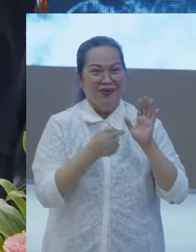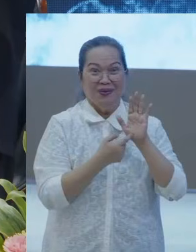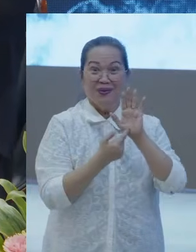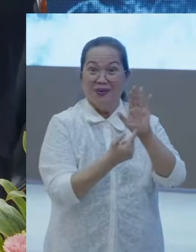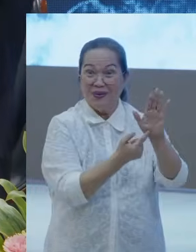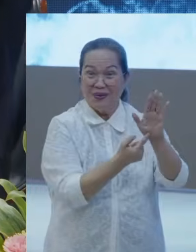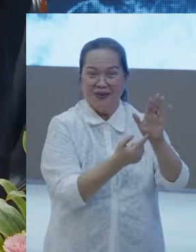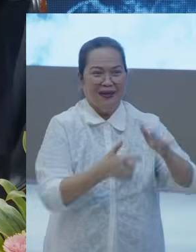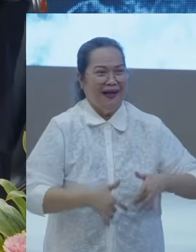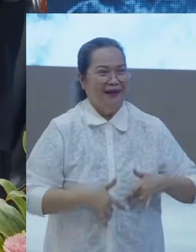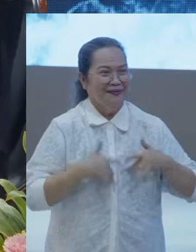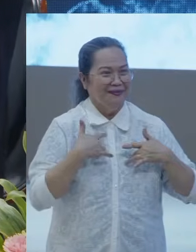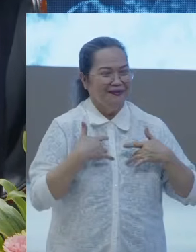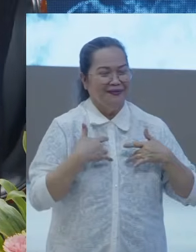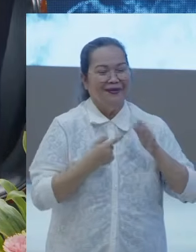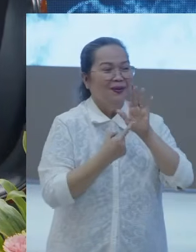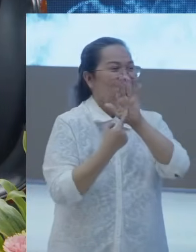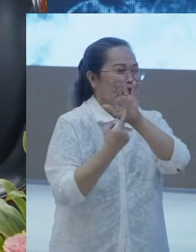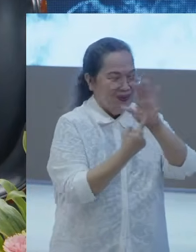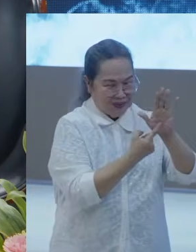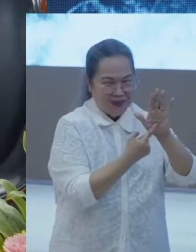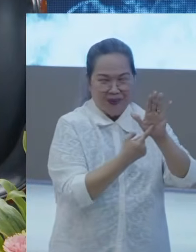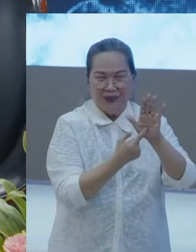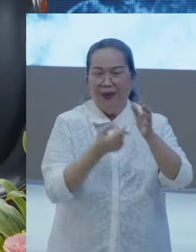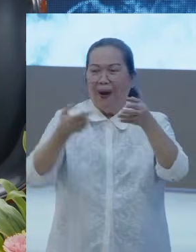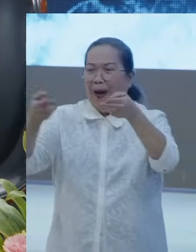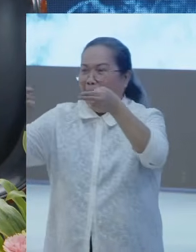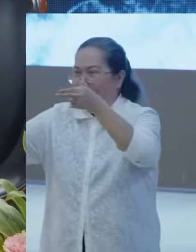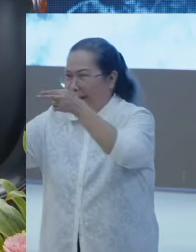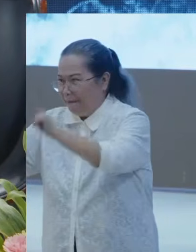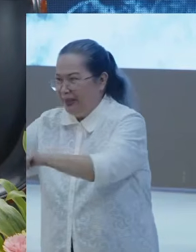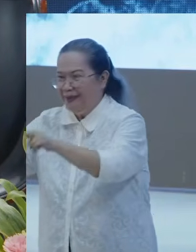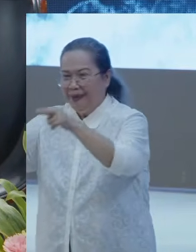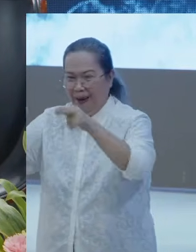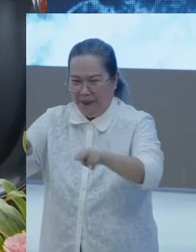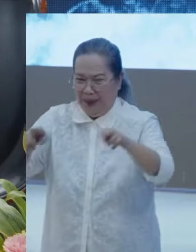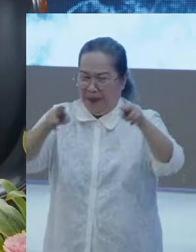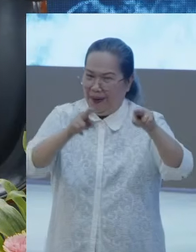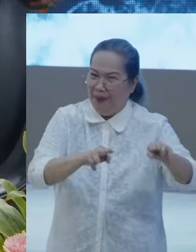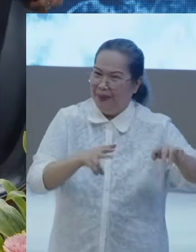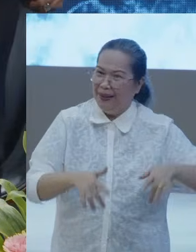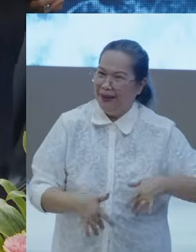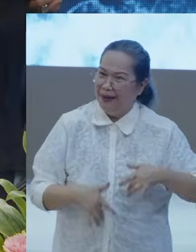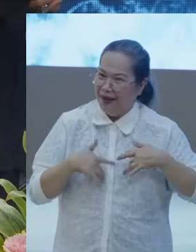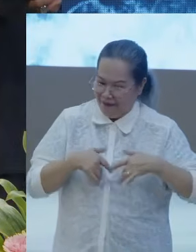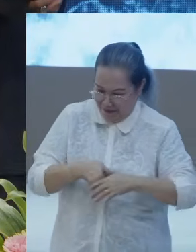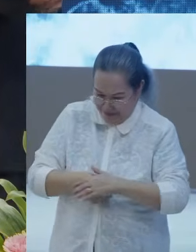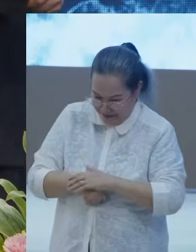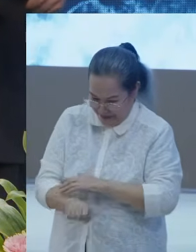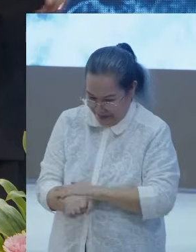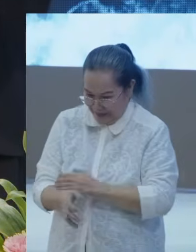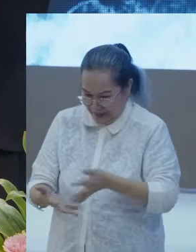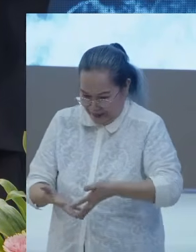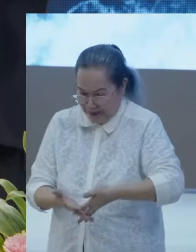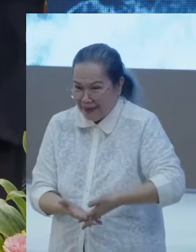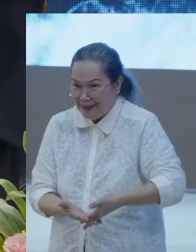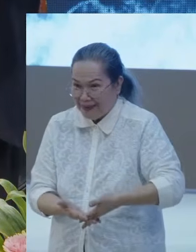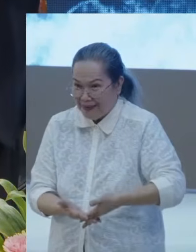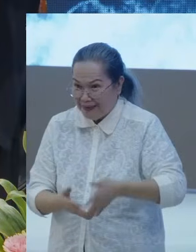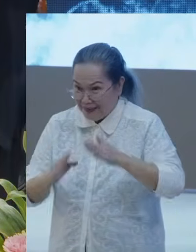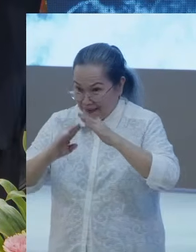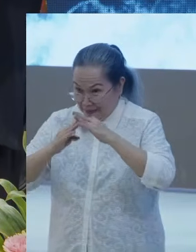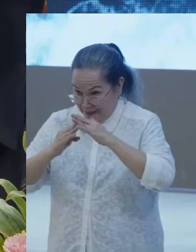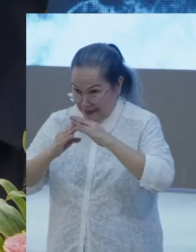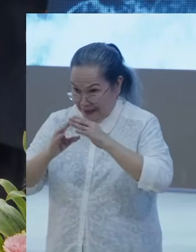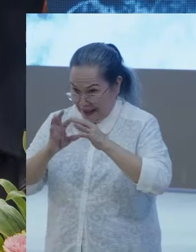kanyang buhay, pinatunayan niya sa circumstances ng kanyang buhay, pinanganak sa Bethlehem, nasa